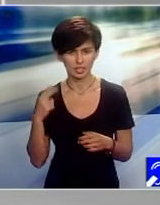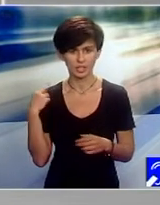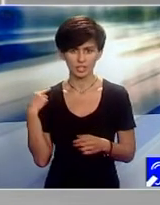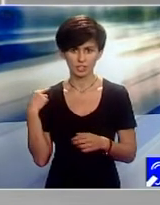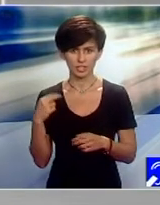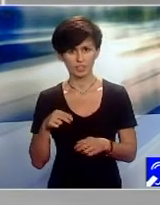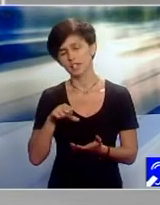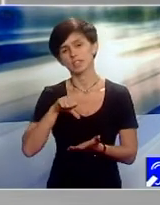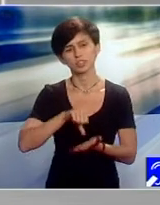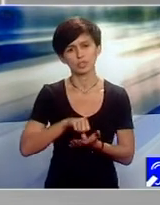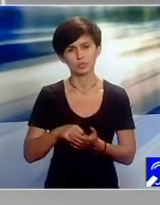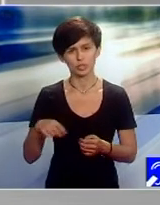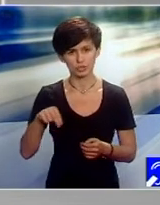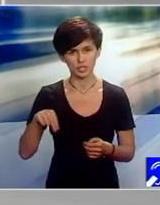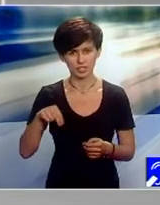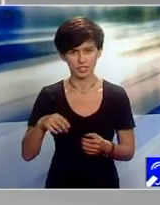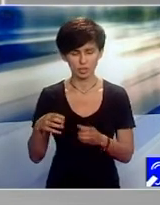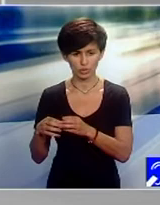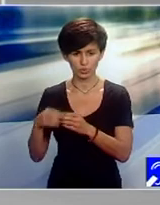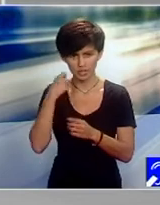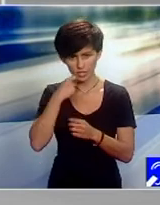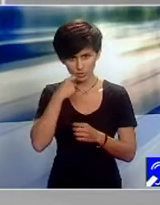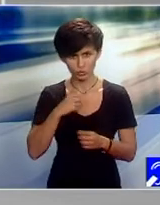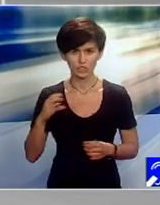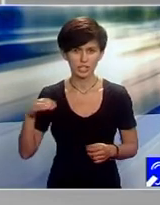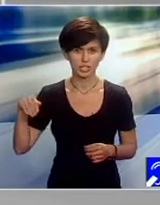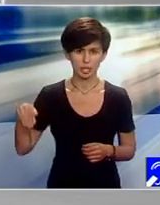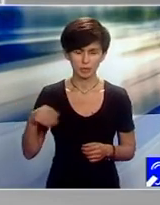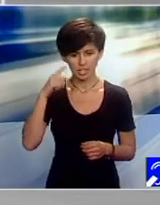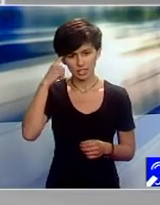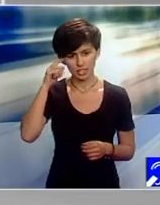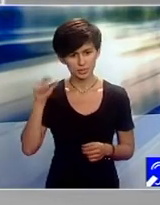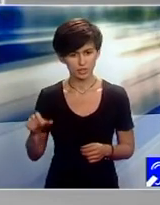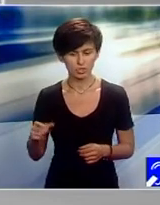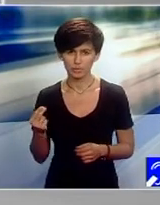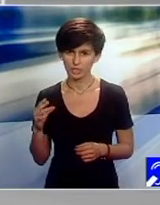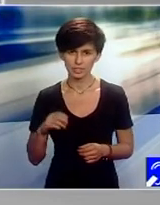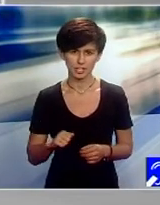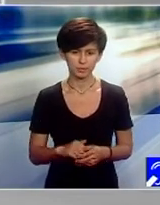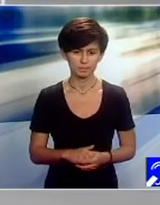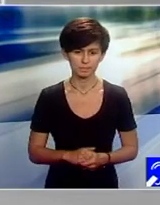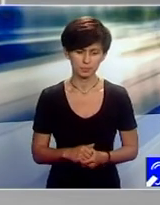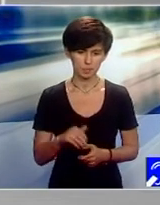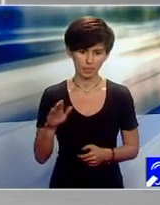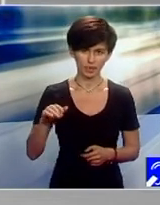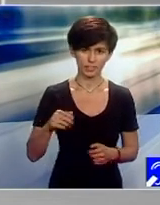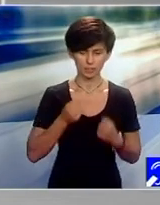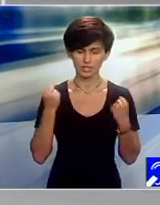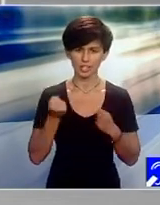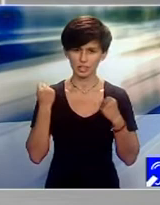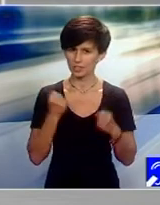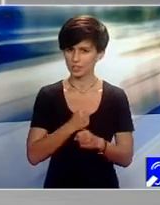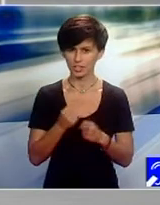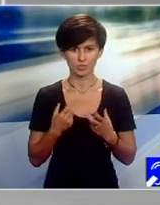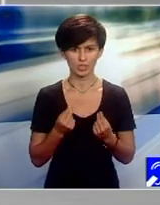Centrului Comunitar Județean Cluj și Cătălina Maghiar, psiholog. Bună seara! Ați avut activitate intensă astăzi și